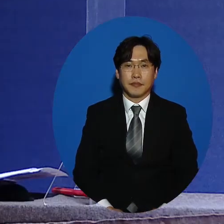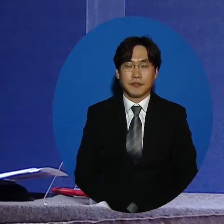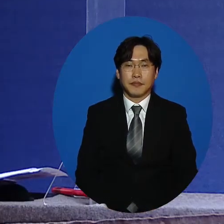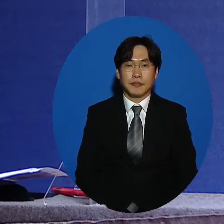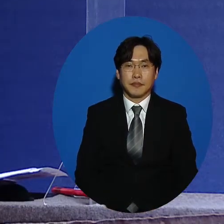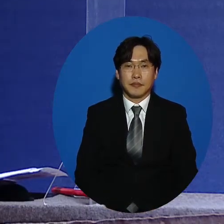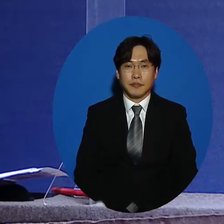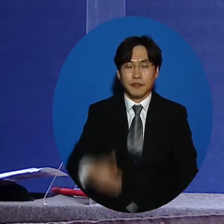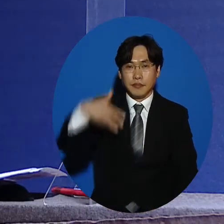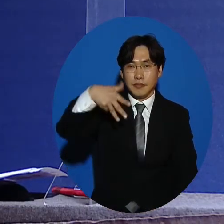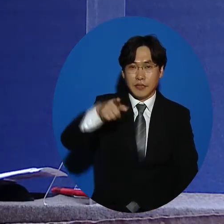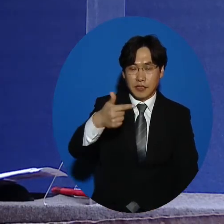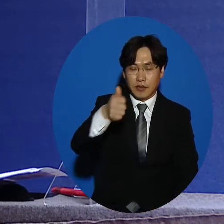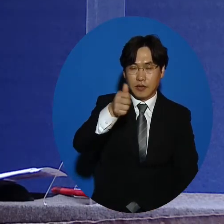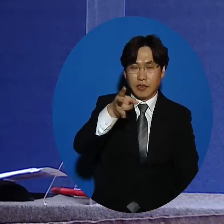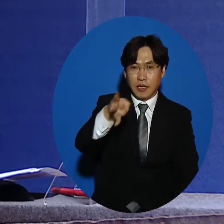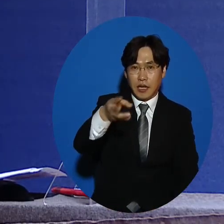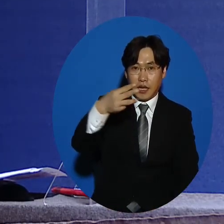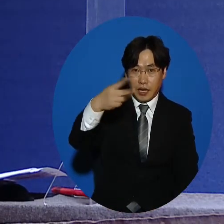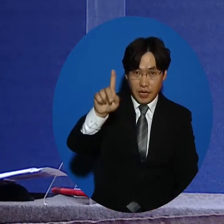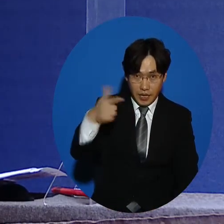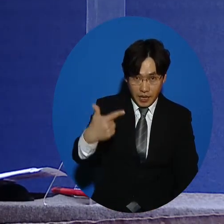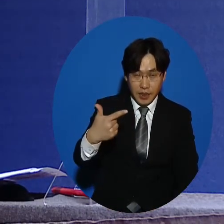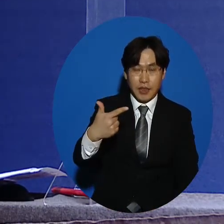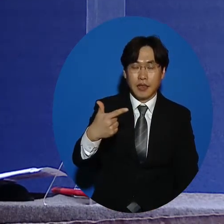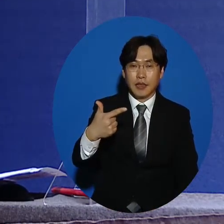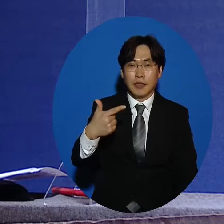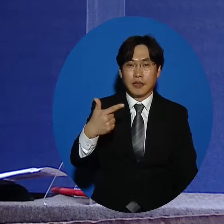네, 그 천혜란 그 우리